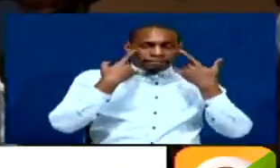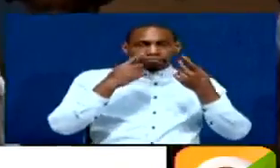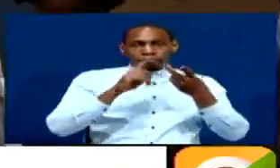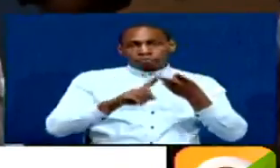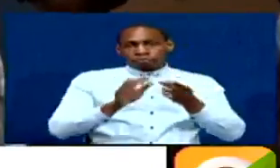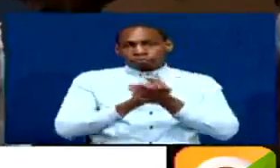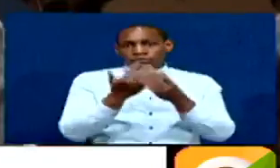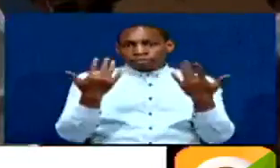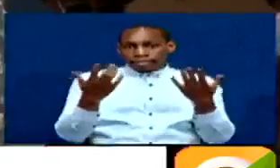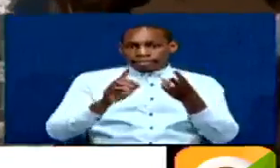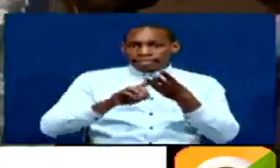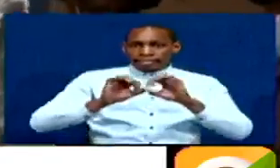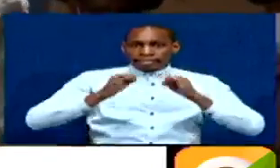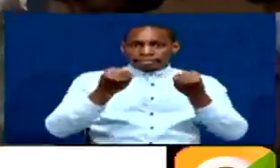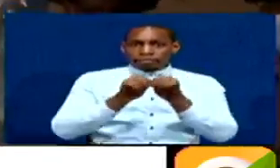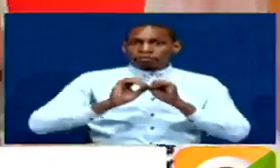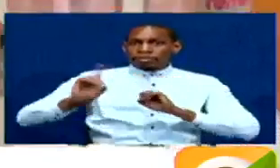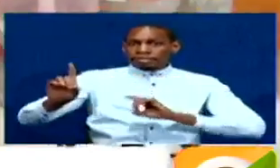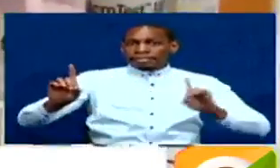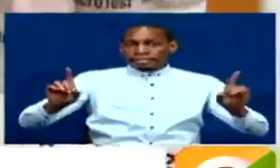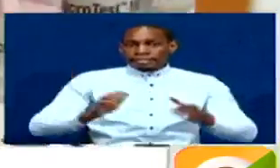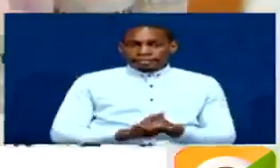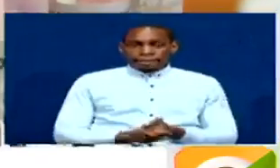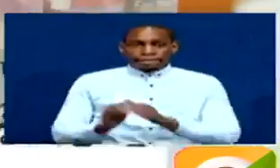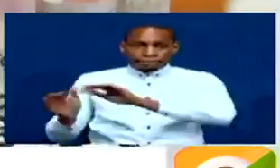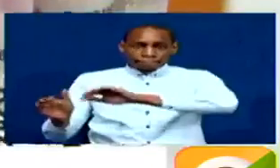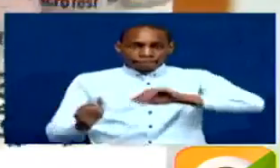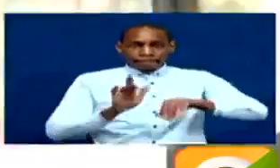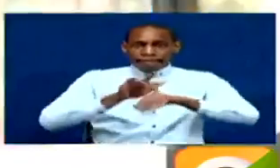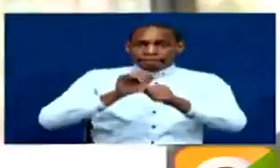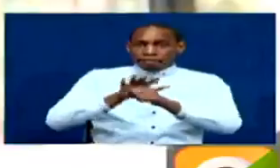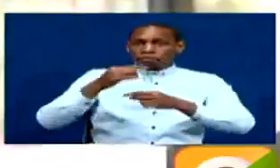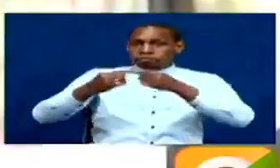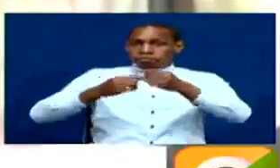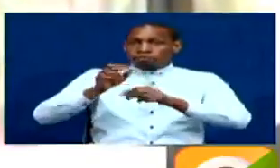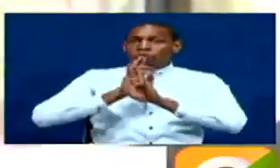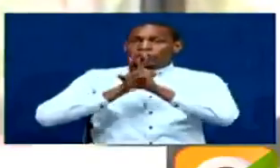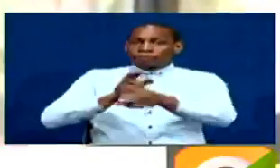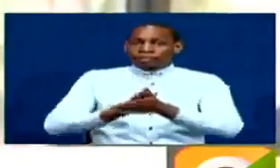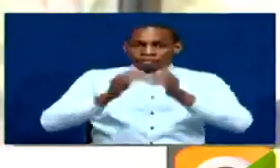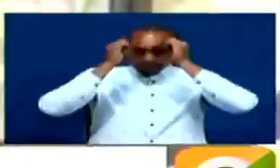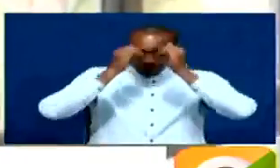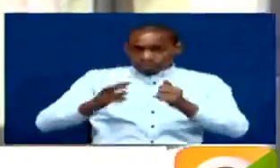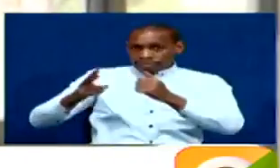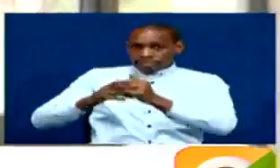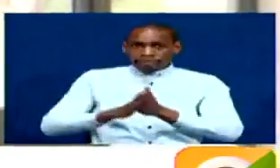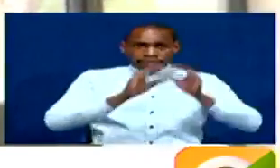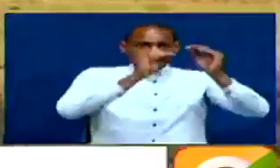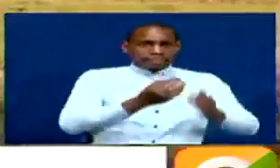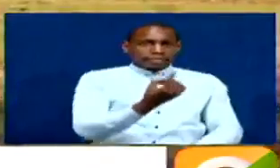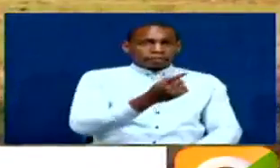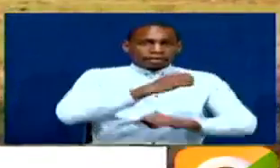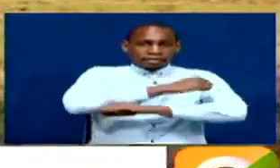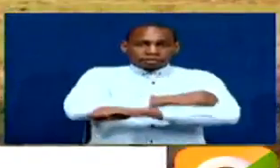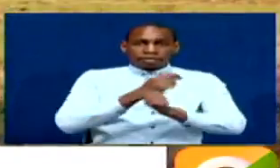mambo ya kuosha mikono, mambo ya social distancing. Na huku maambukizi ya COVID-19 yakizidi kuripotiwa, wanafunzi 7 na mwalimu mmoja